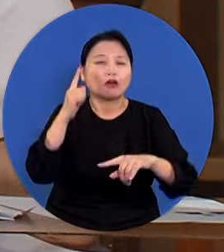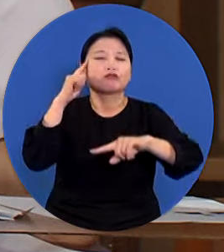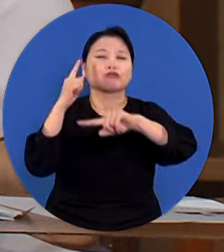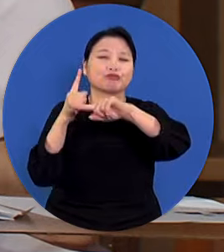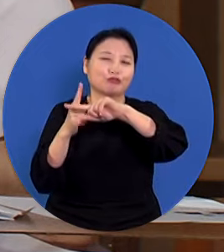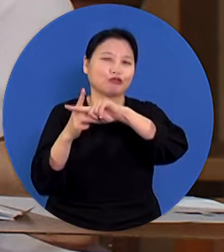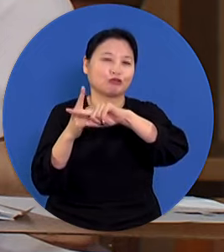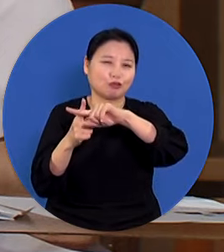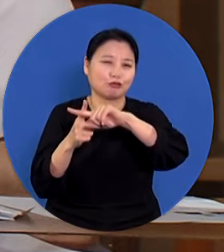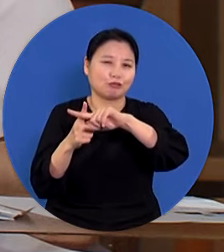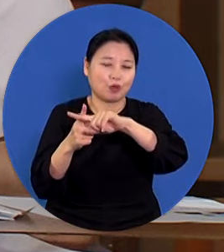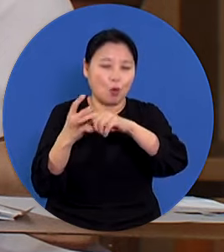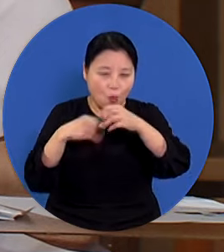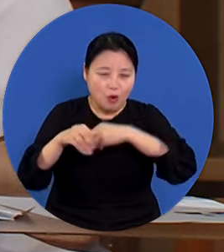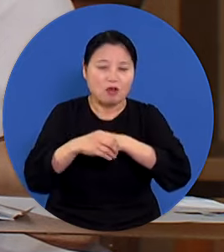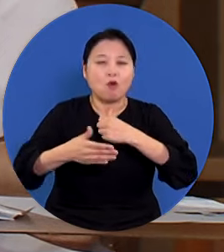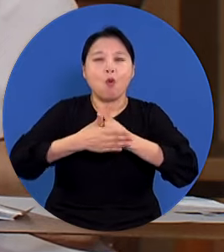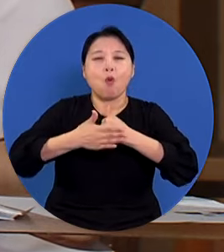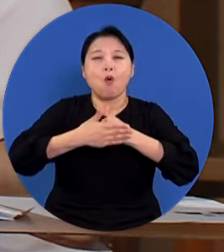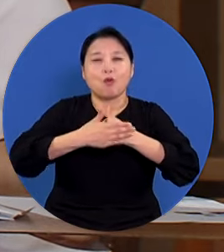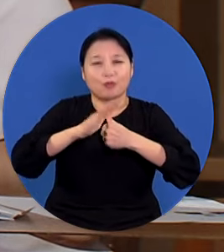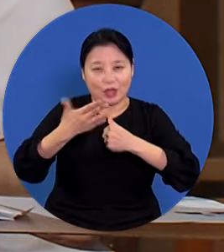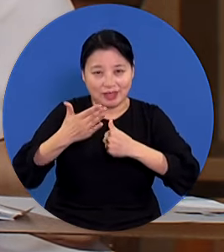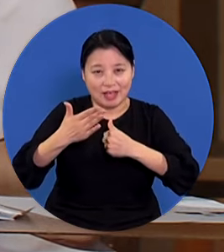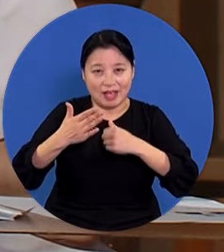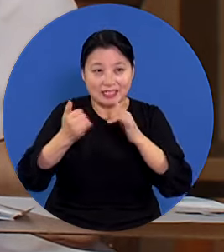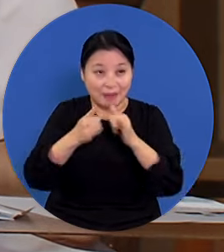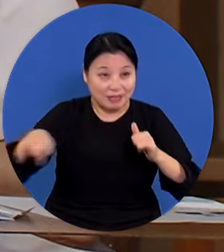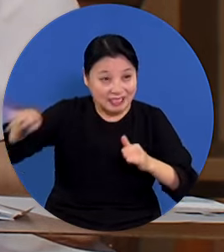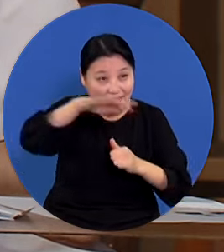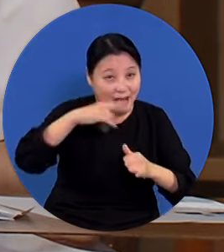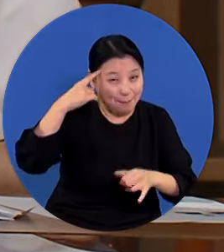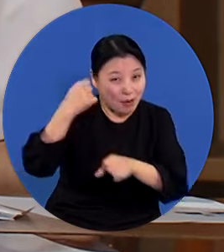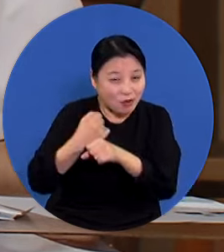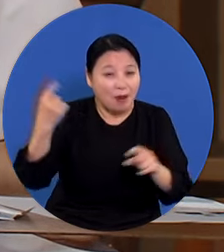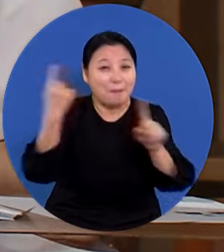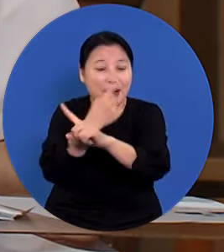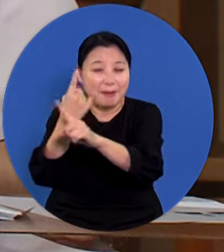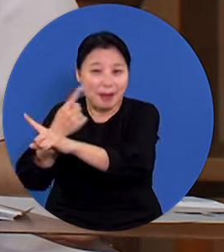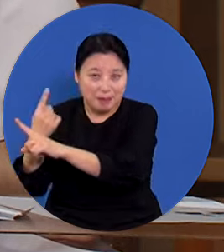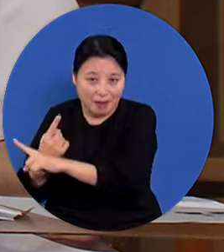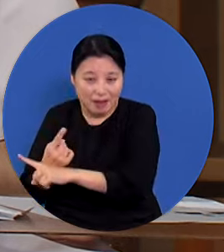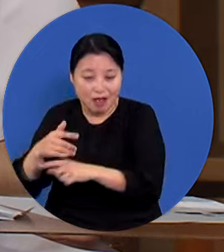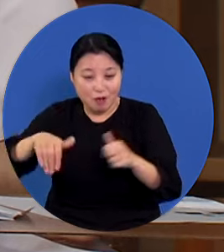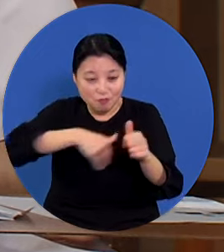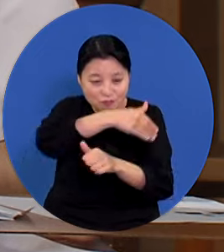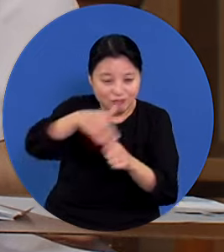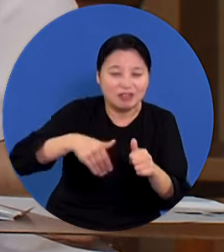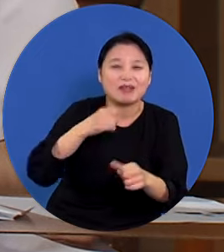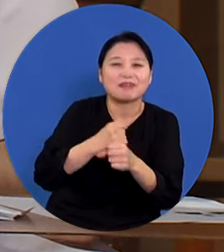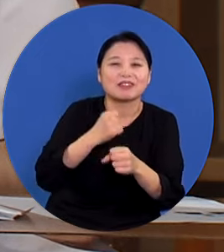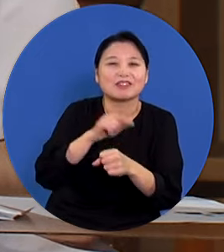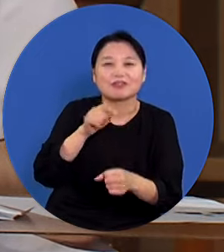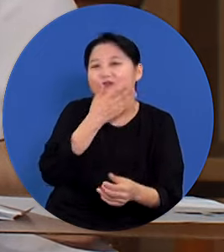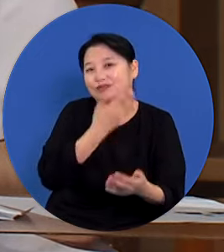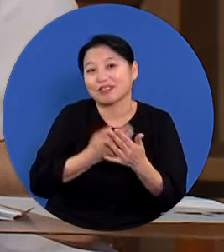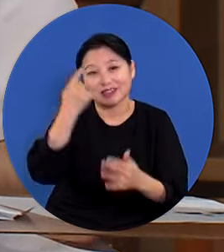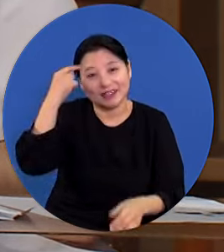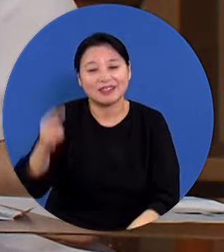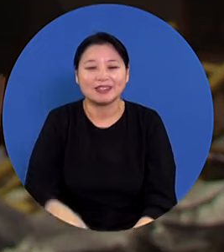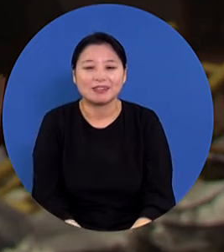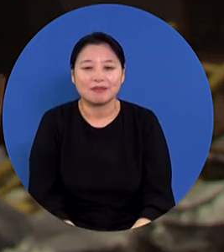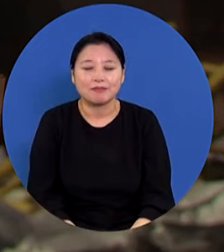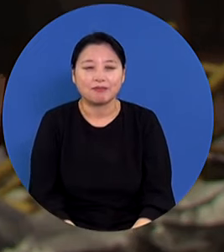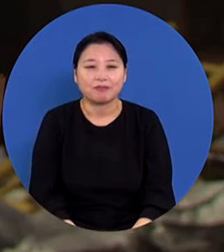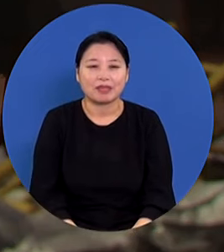개념으로 그렇죠. 활용할 수 있는 게 우리나라의 이렇게 저변에 깔리는 알겠습니다. 그런 문화가 되는 분위기가 되는 게 굉장히 중요하다고 네. 생각을 하거든요. 네. 예,